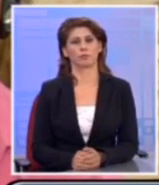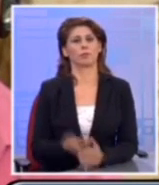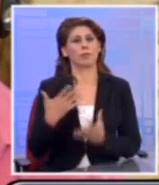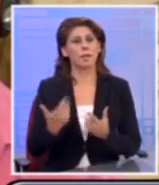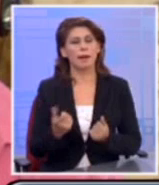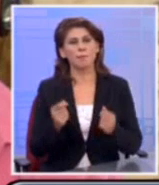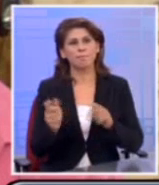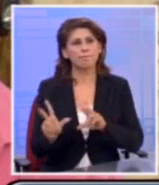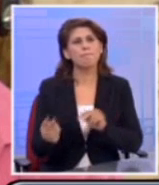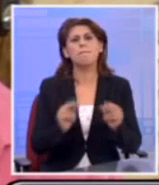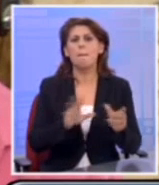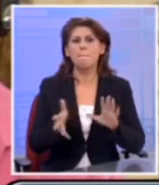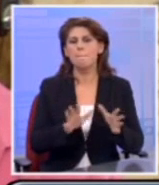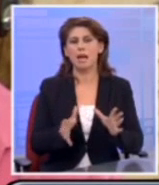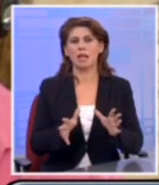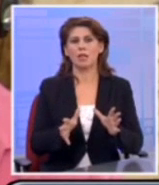φούσκας